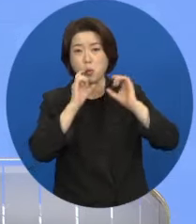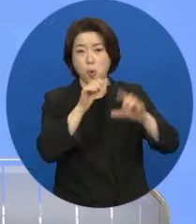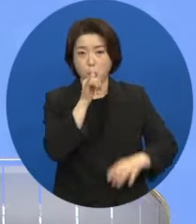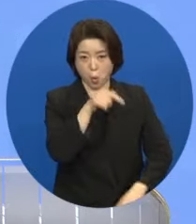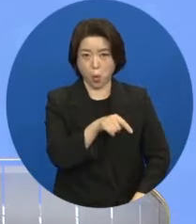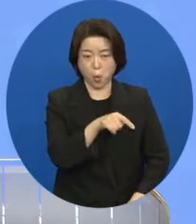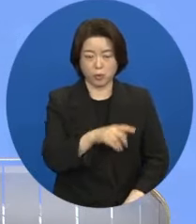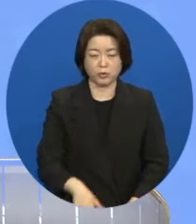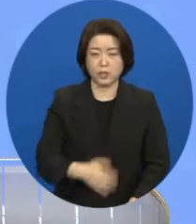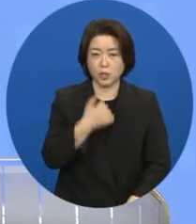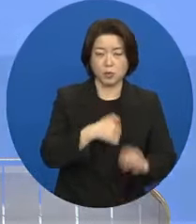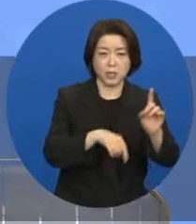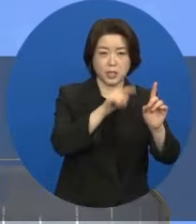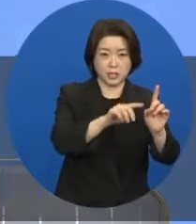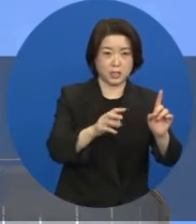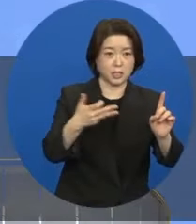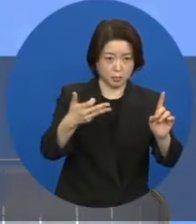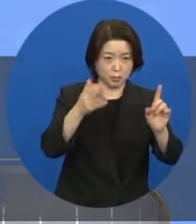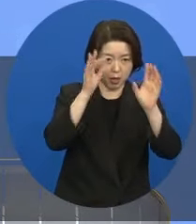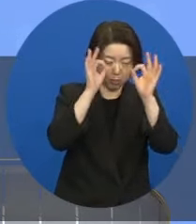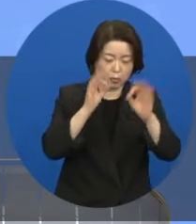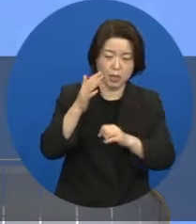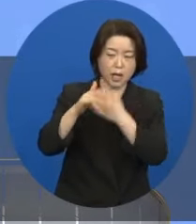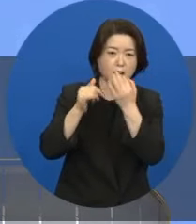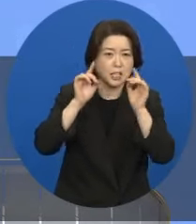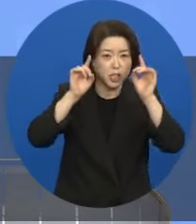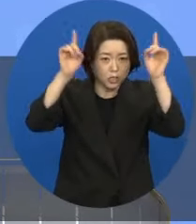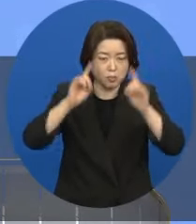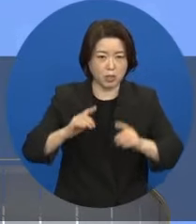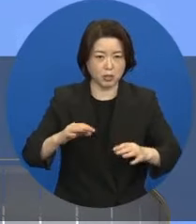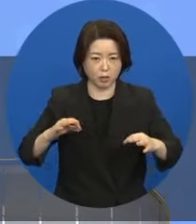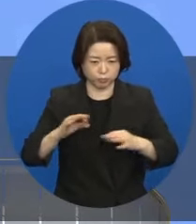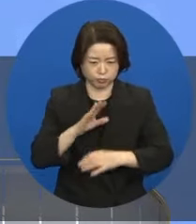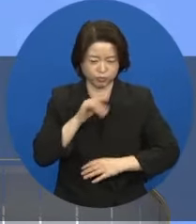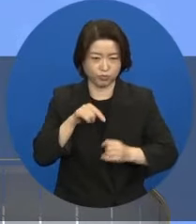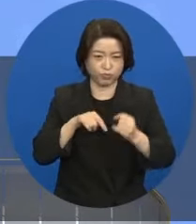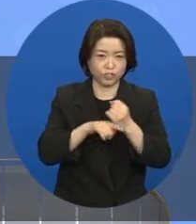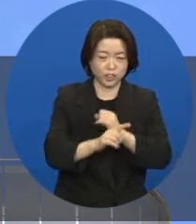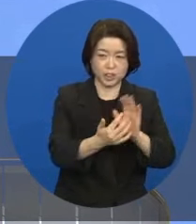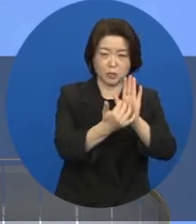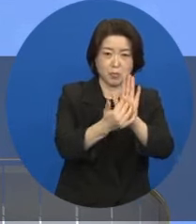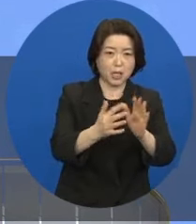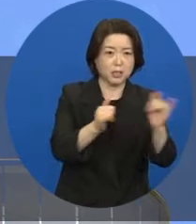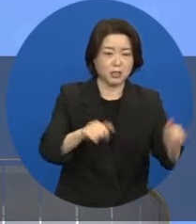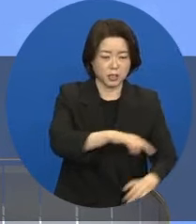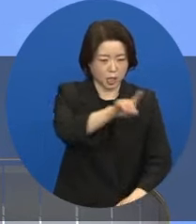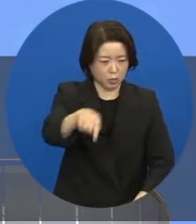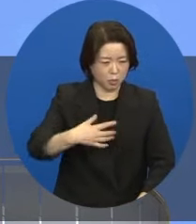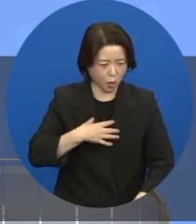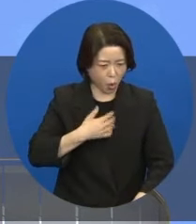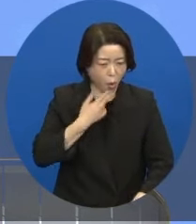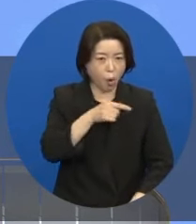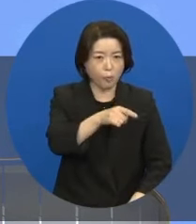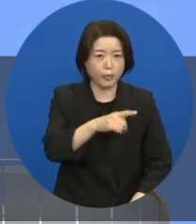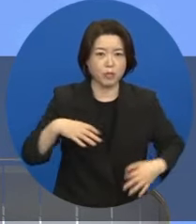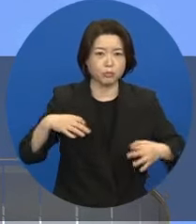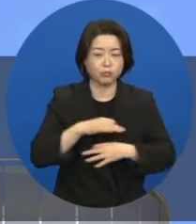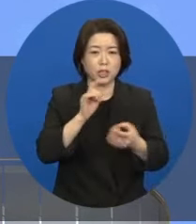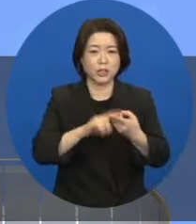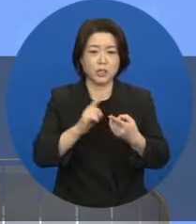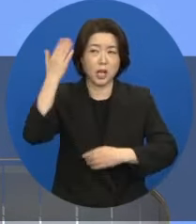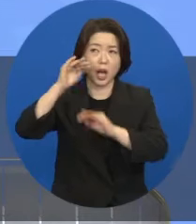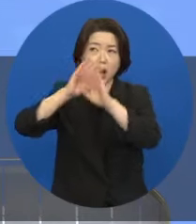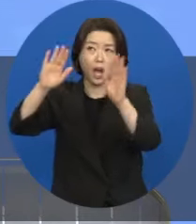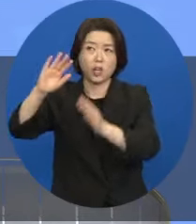나와요 로마서 1장 18절입니다 하나님의 진도가 불의로 진리를 막는 사람들의 모든 경건하지 않음과 불의에 대해서